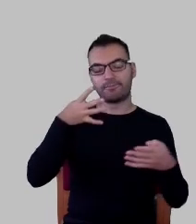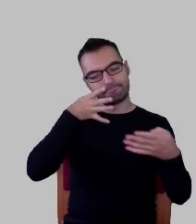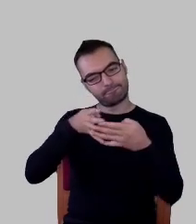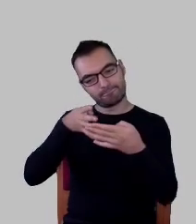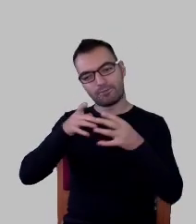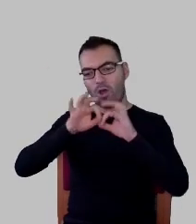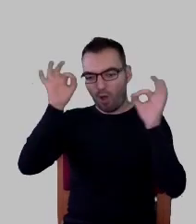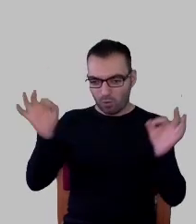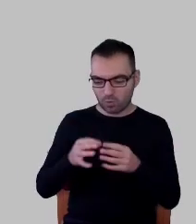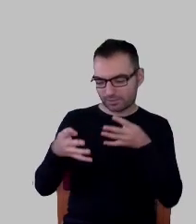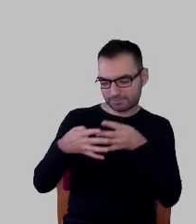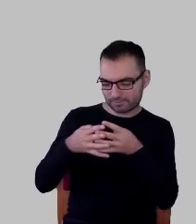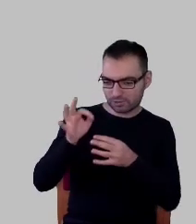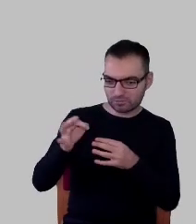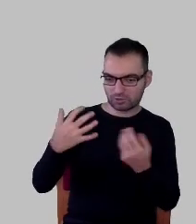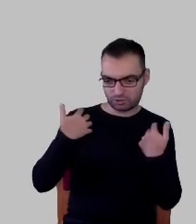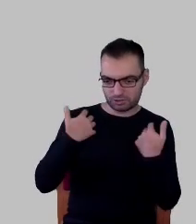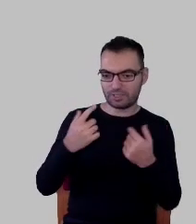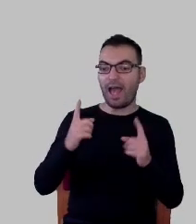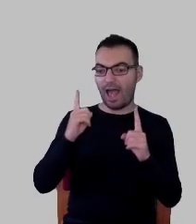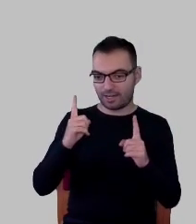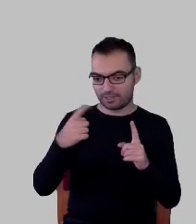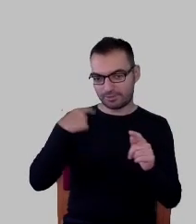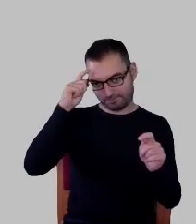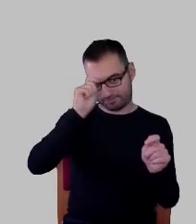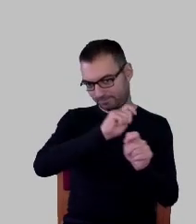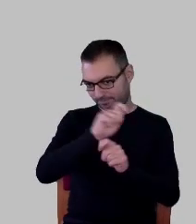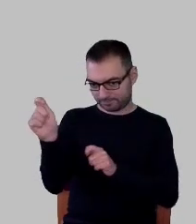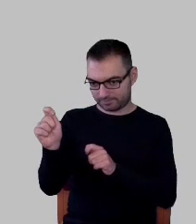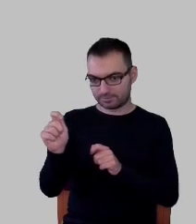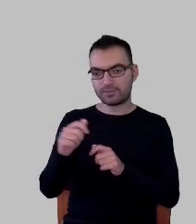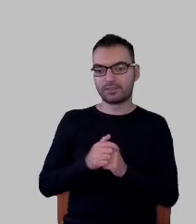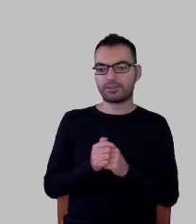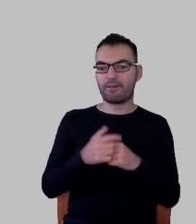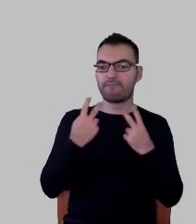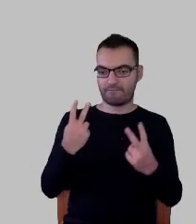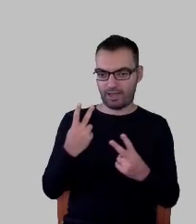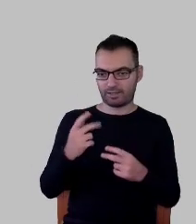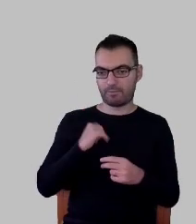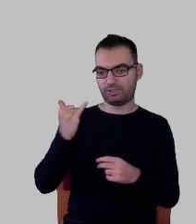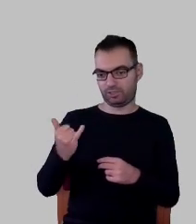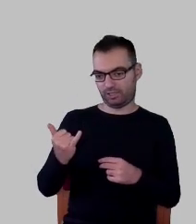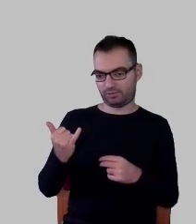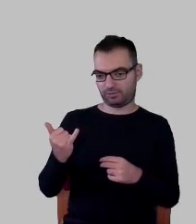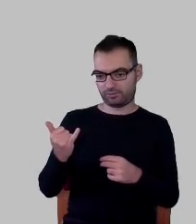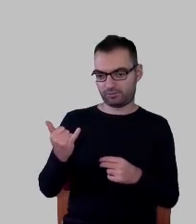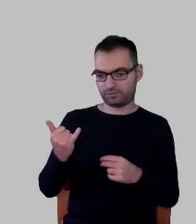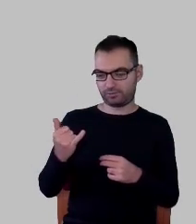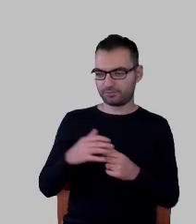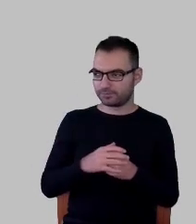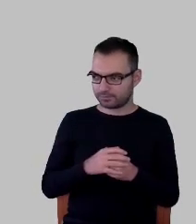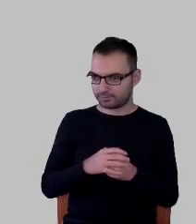jego funkcjonowania, ale zwracamy też Państwa uwagę w przepisach, jak ważna jest dla dziecka, myśląc cały czas o tym